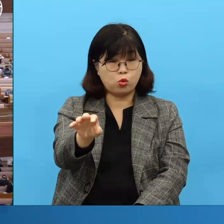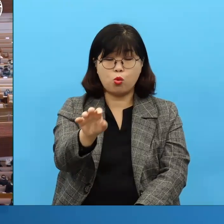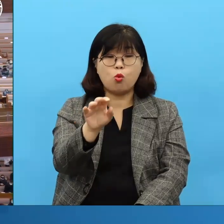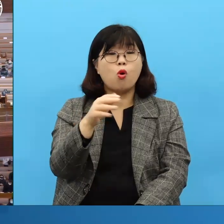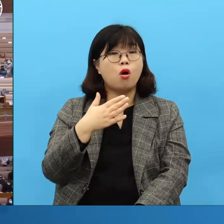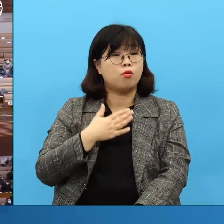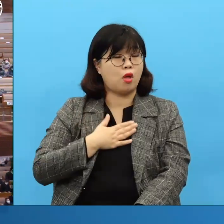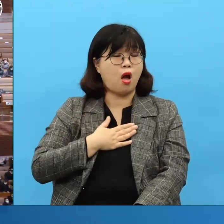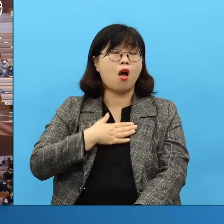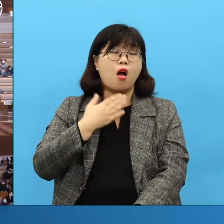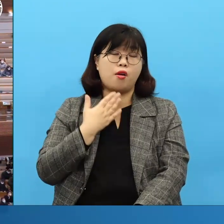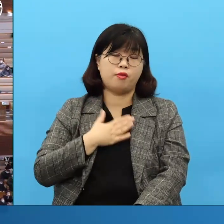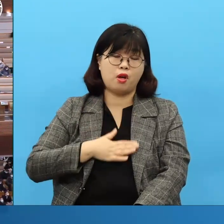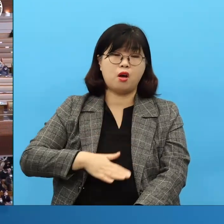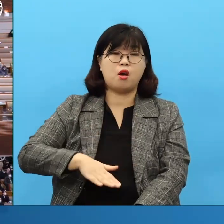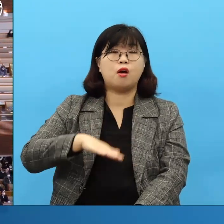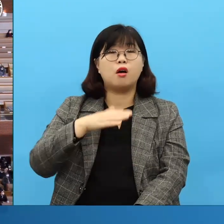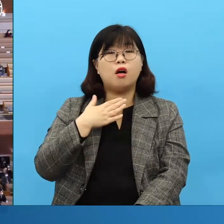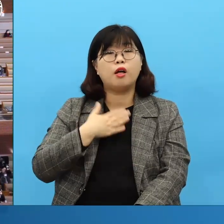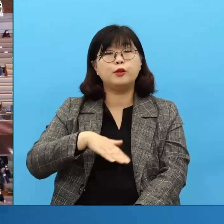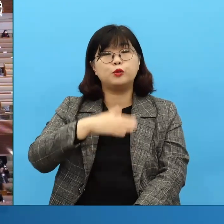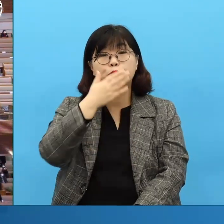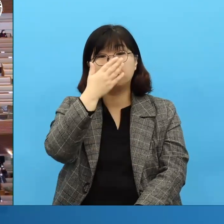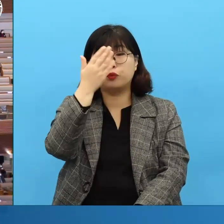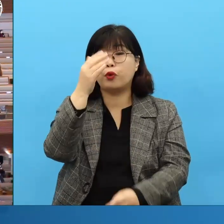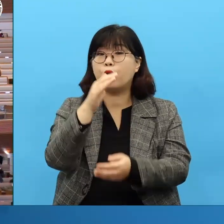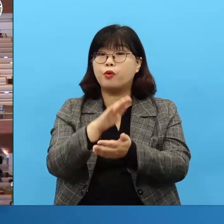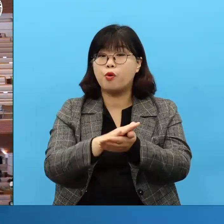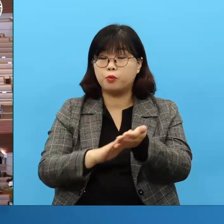그것도 난 알 수